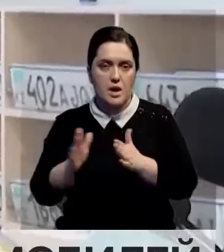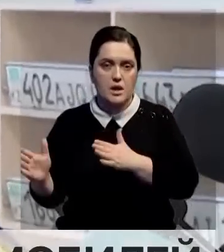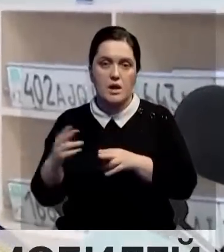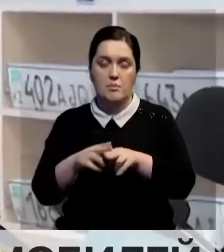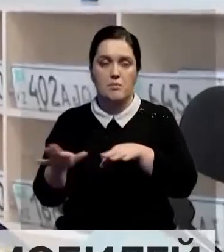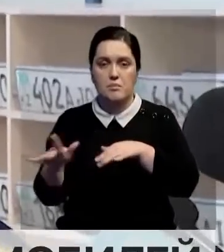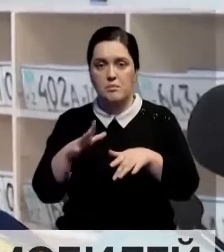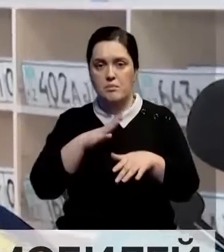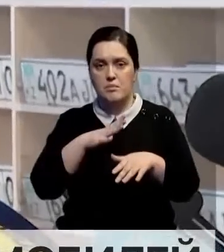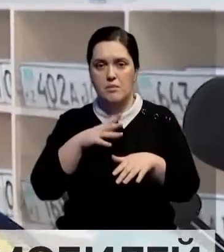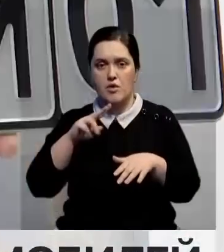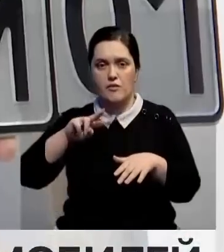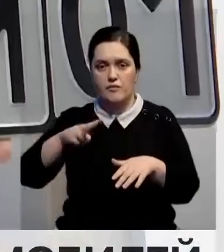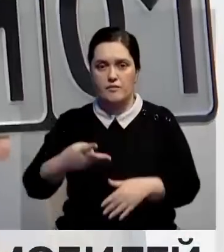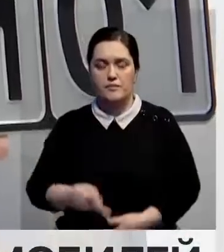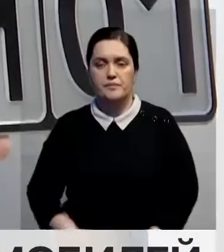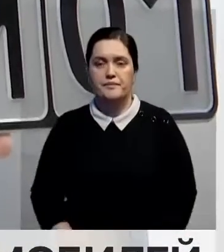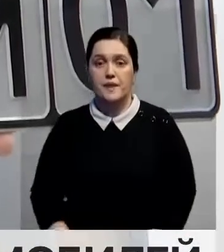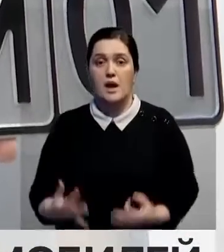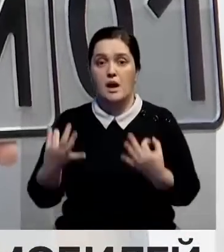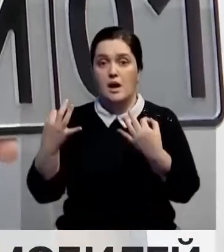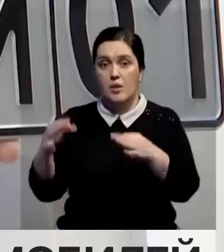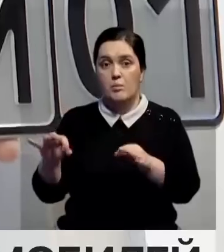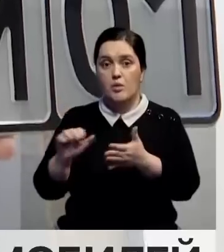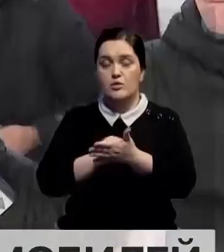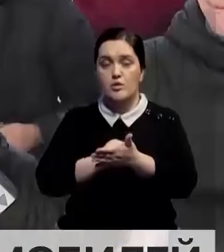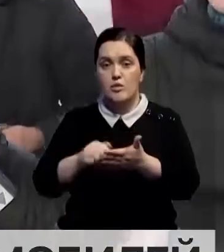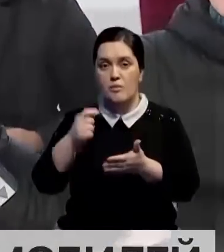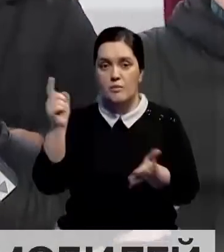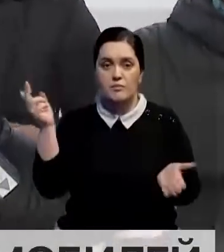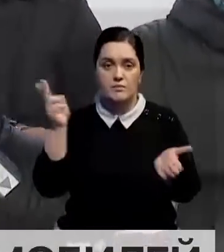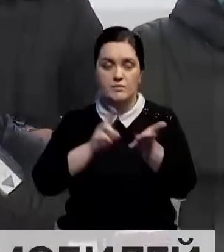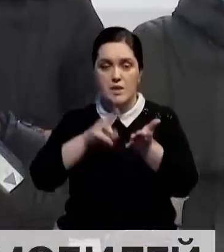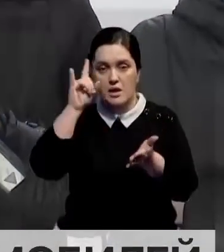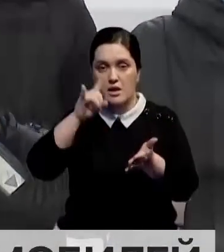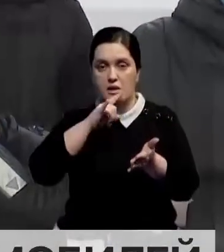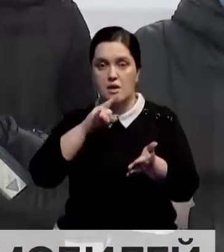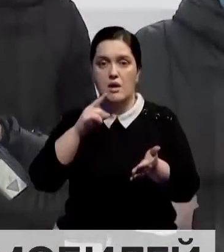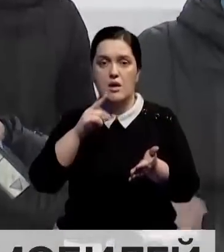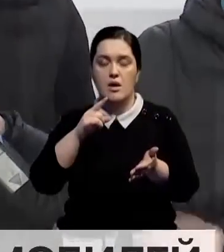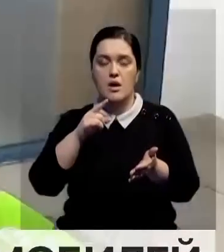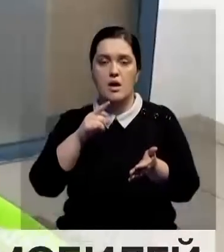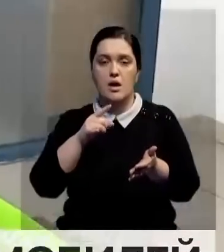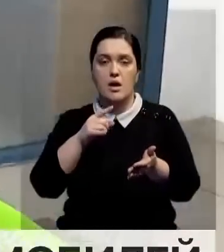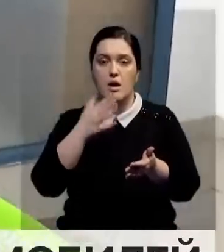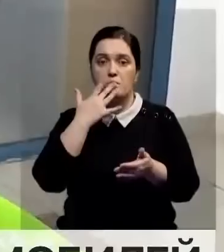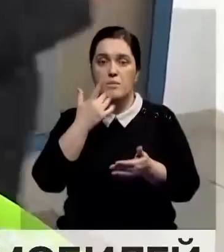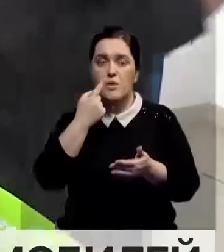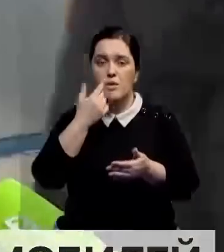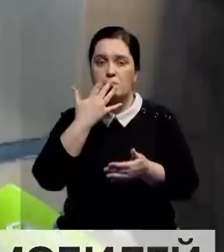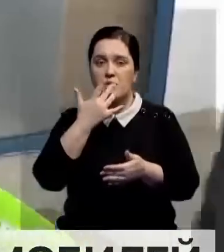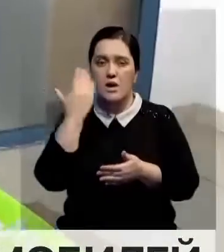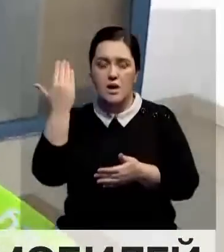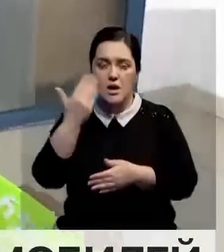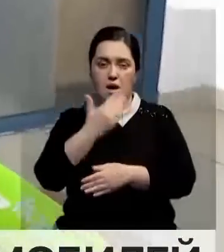Процедура заняла чуть больше 2 часов. Легализация для «Ардака» — еще сотни тысяч казахстанцев, владеющих автомобилями с иностранной